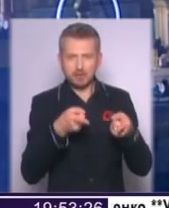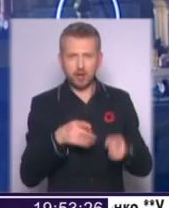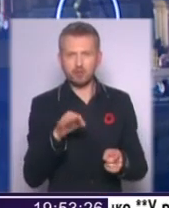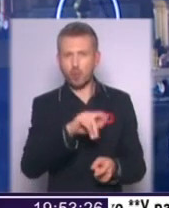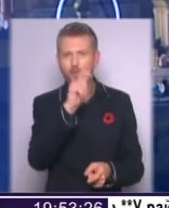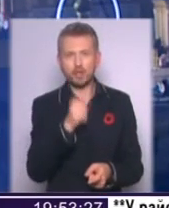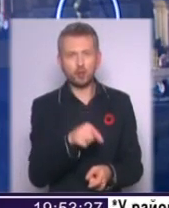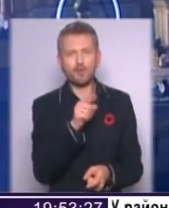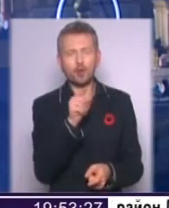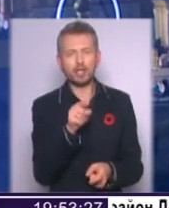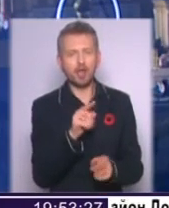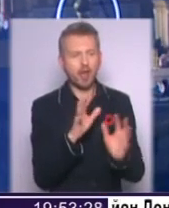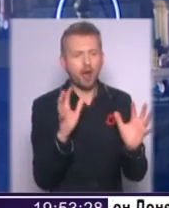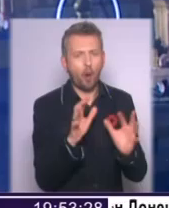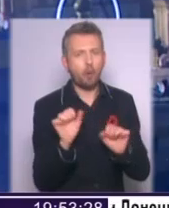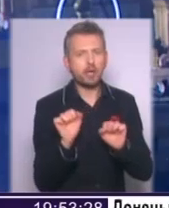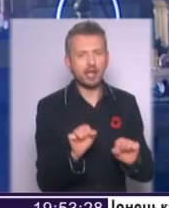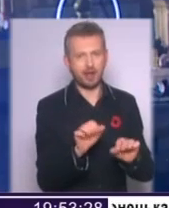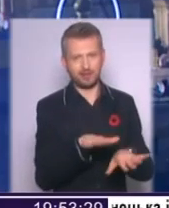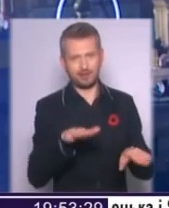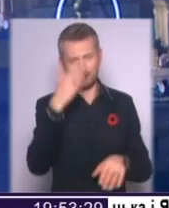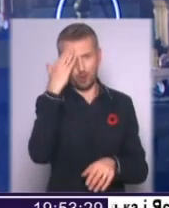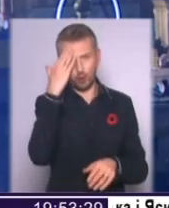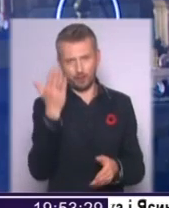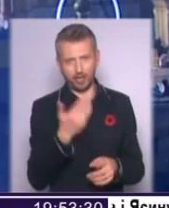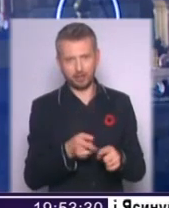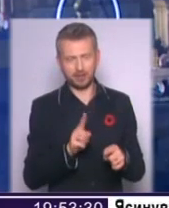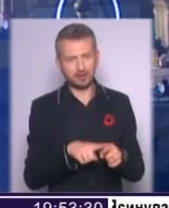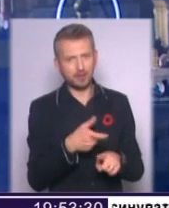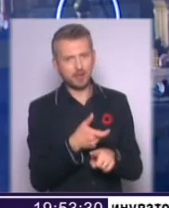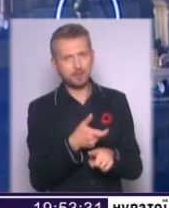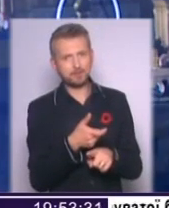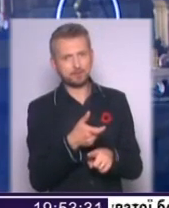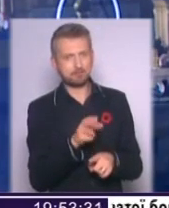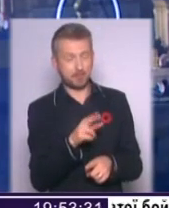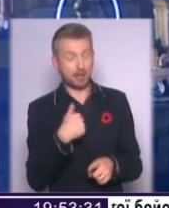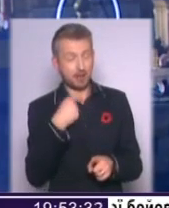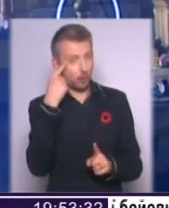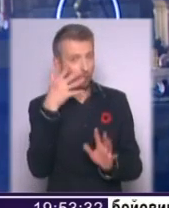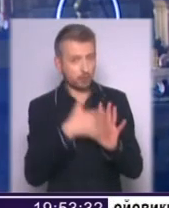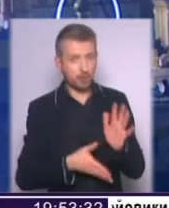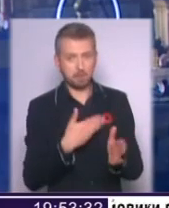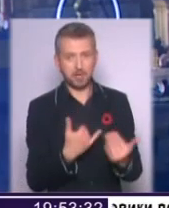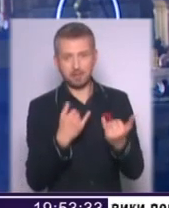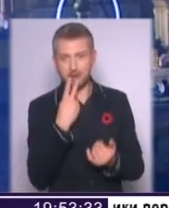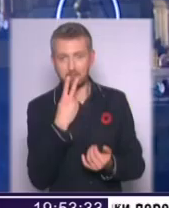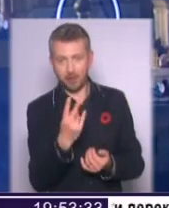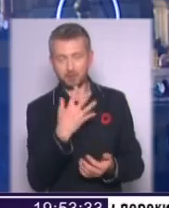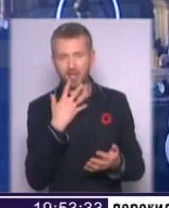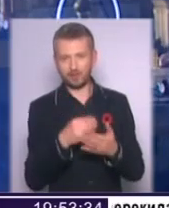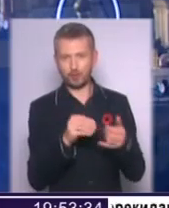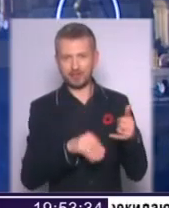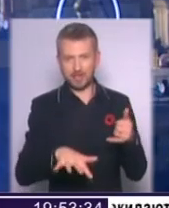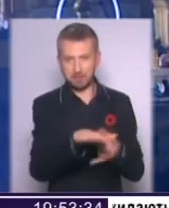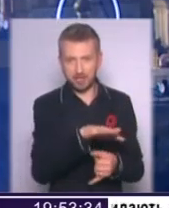війну, вони оберігали дитячі голови. Тому що це дуже така штука, як я розумію, і ми це тепер бачимо на своїй землі. Вже